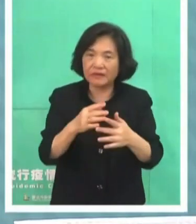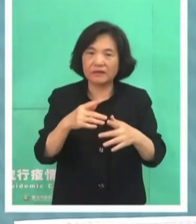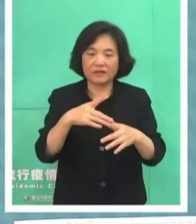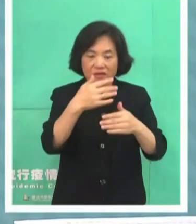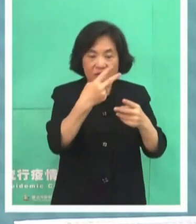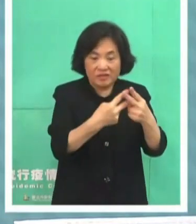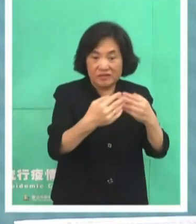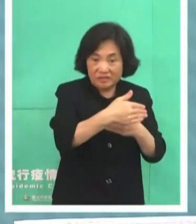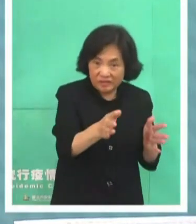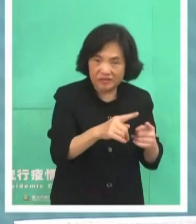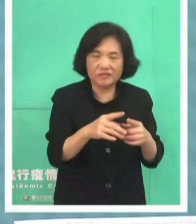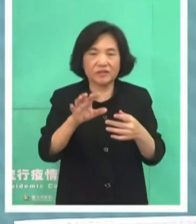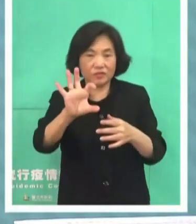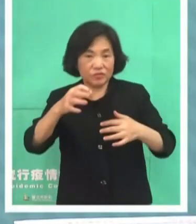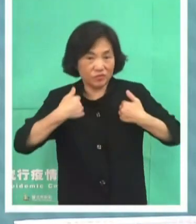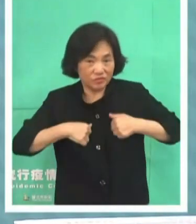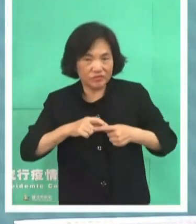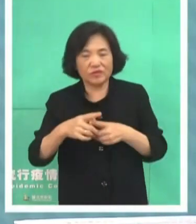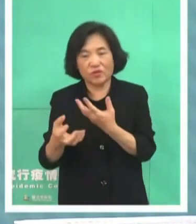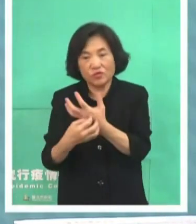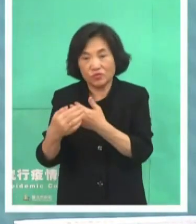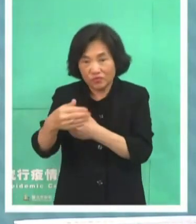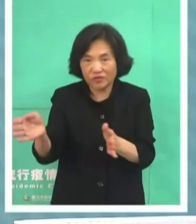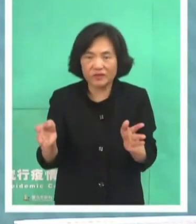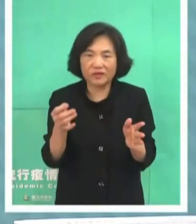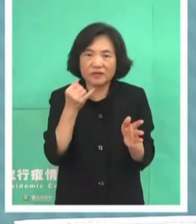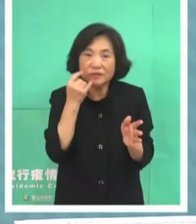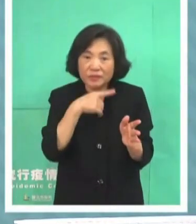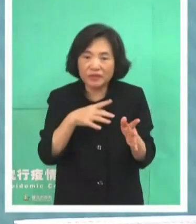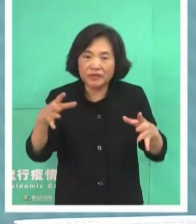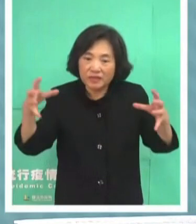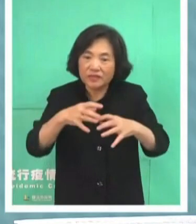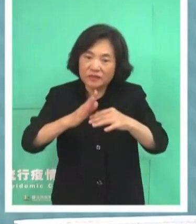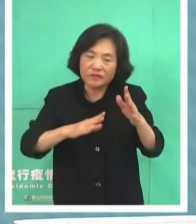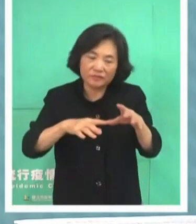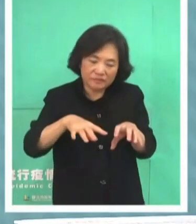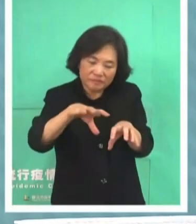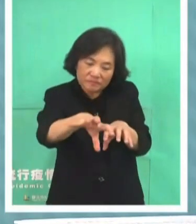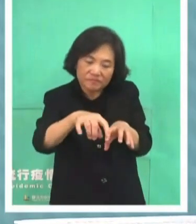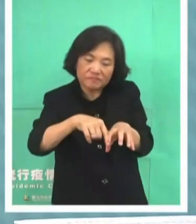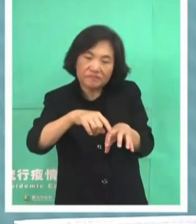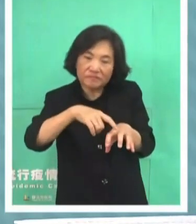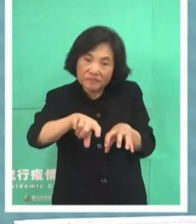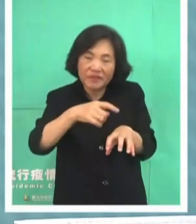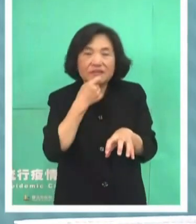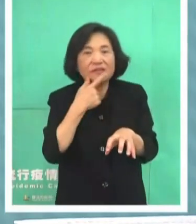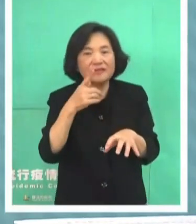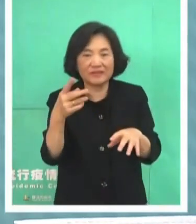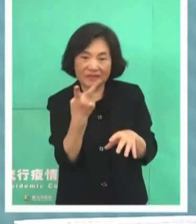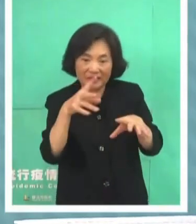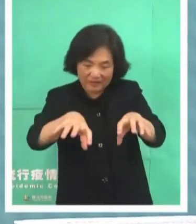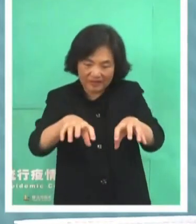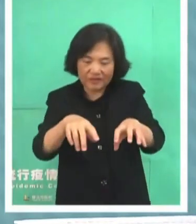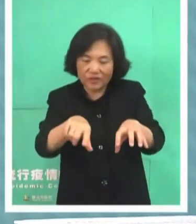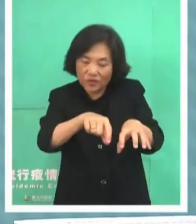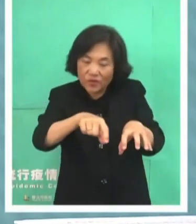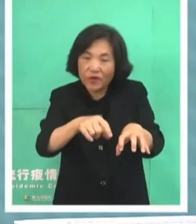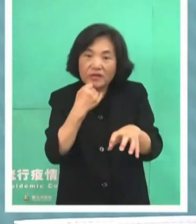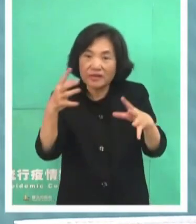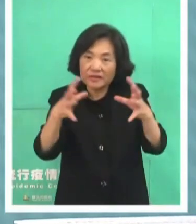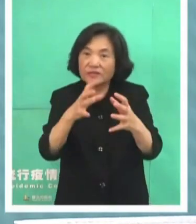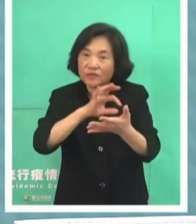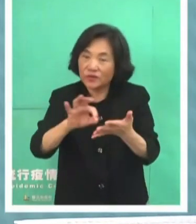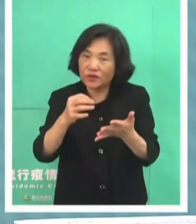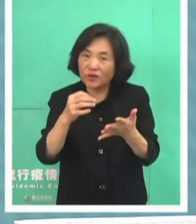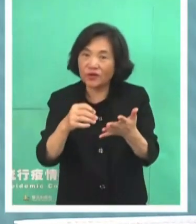厅啦、浴室啦、厨房啦，哦，那这个能不能共用？哦，或者是说哦，那个我们那个公宅的停